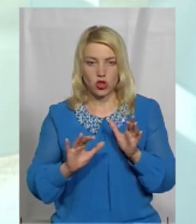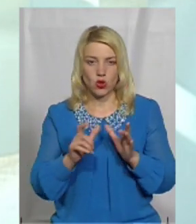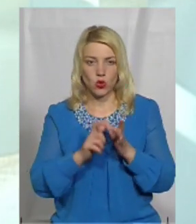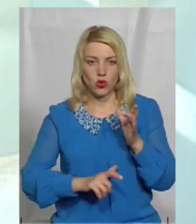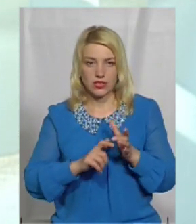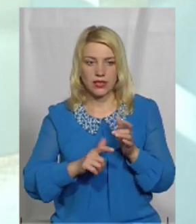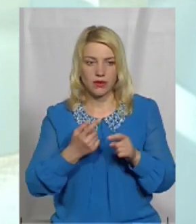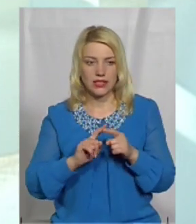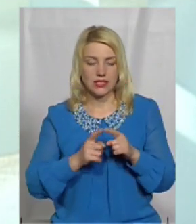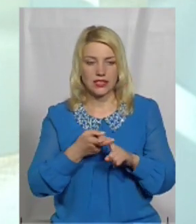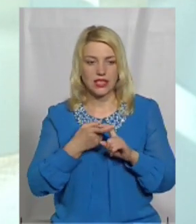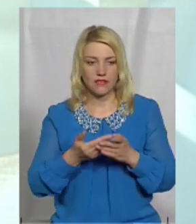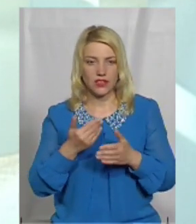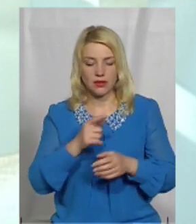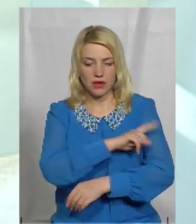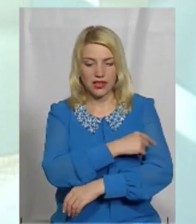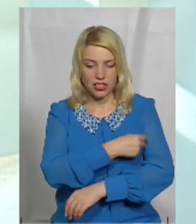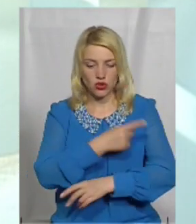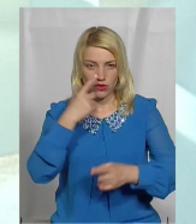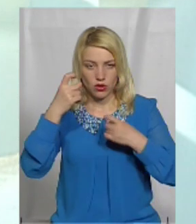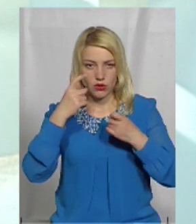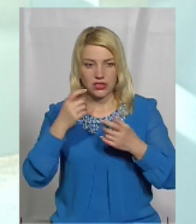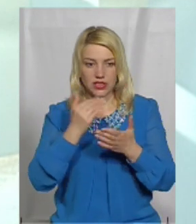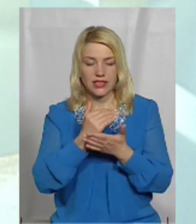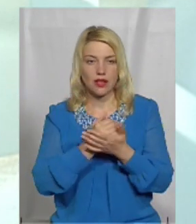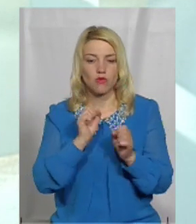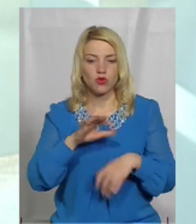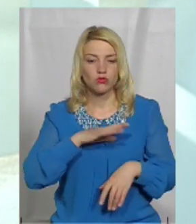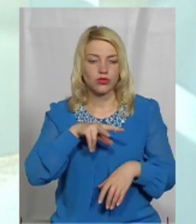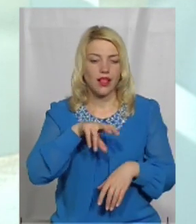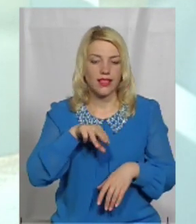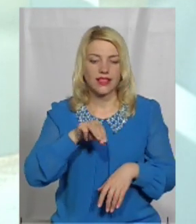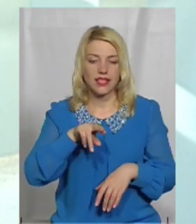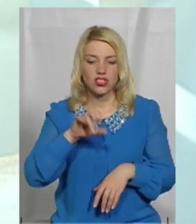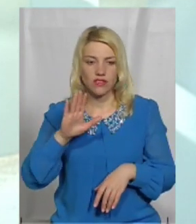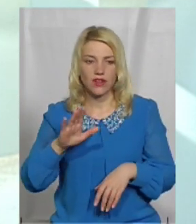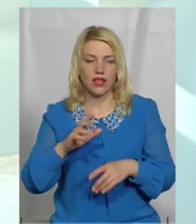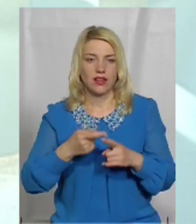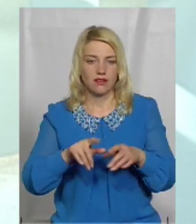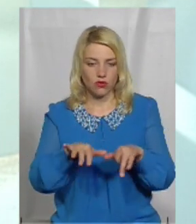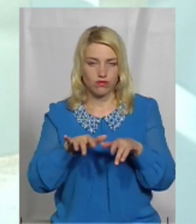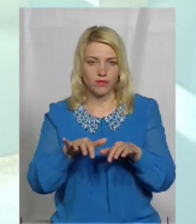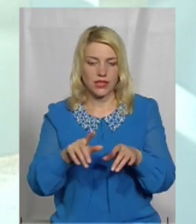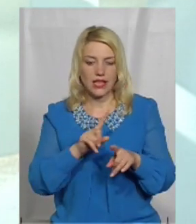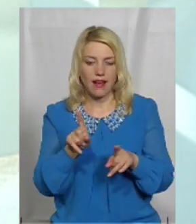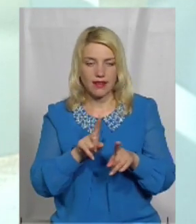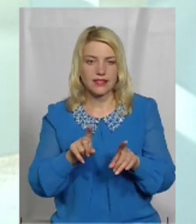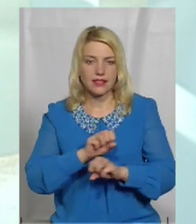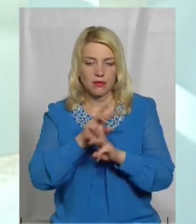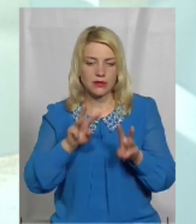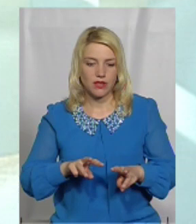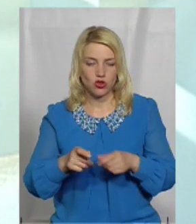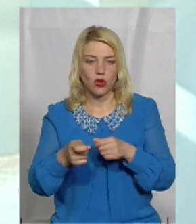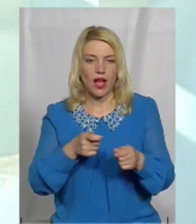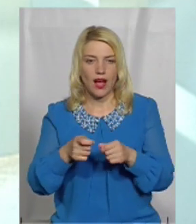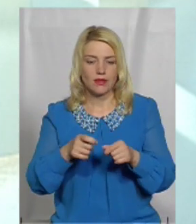це залежить від медичної інформаційної системи. Може таки бути, що в Летичеві саме оця медична інформаційна система, яка забезпечує